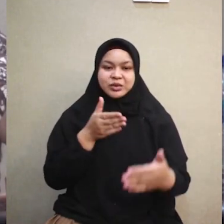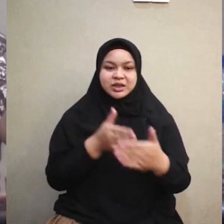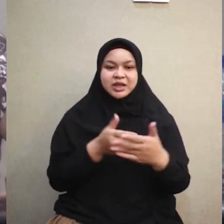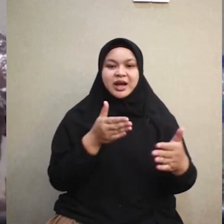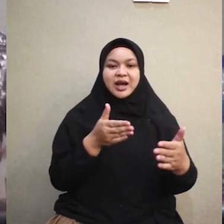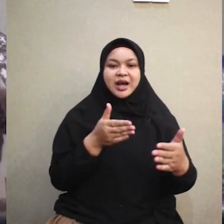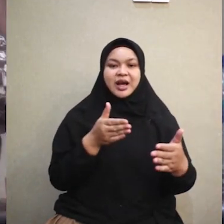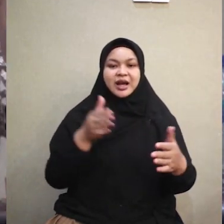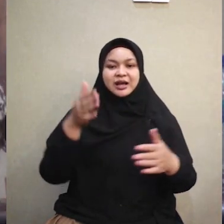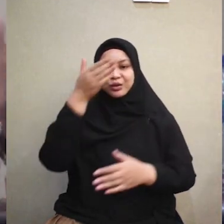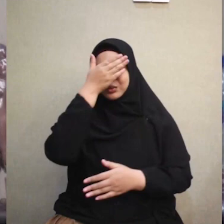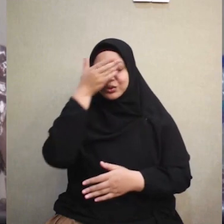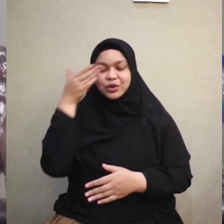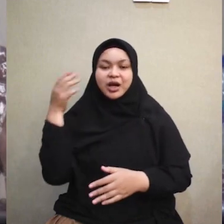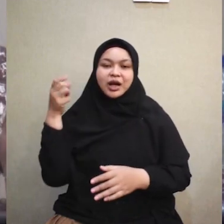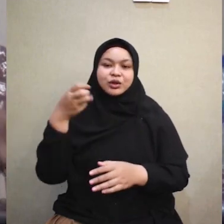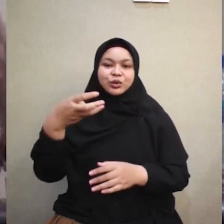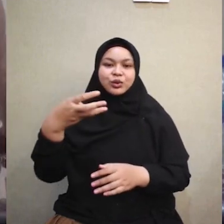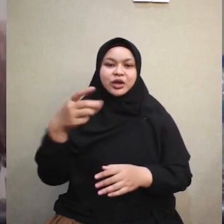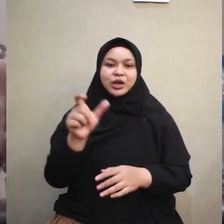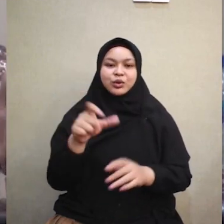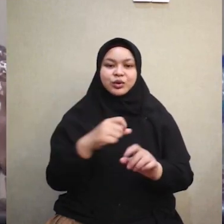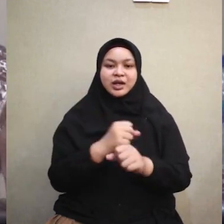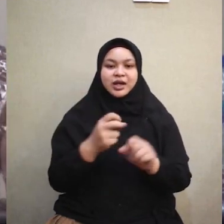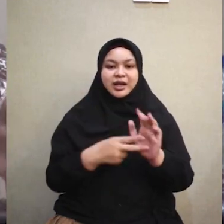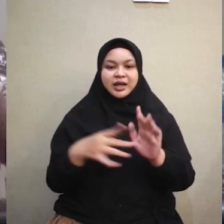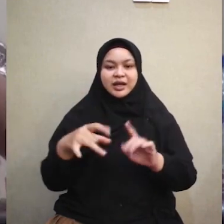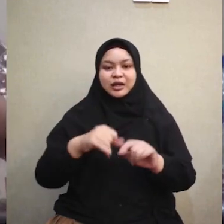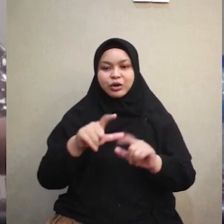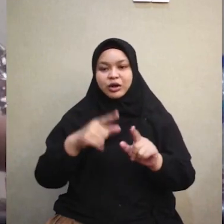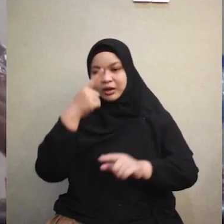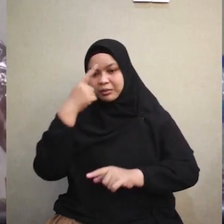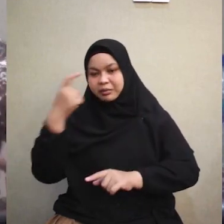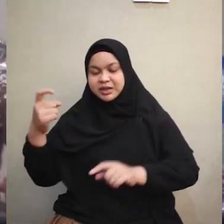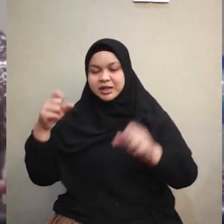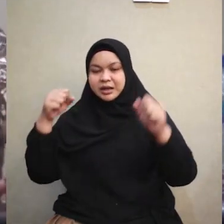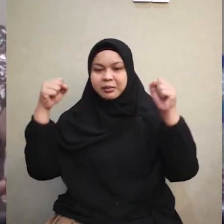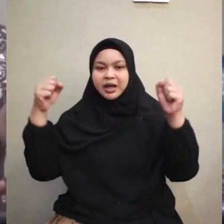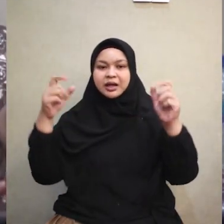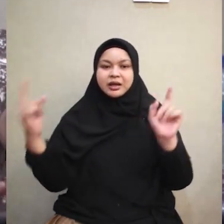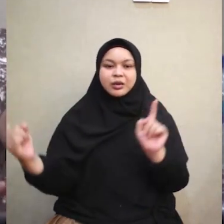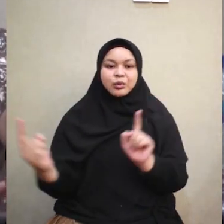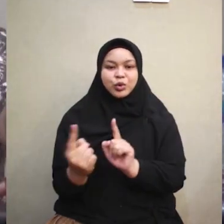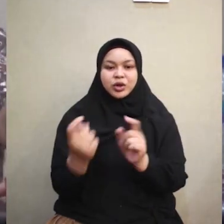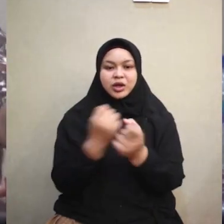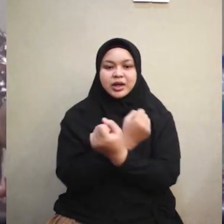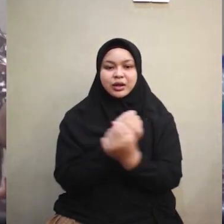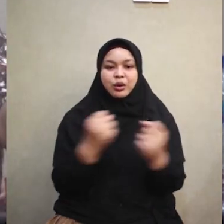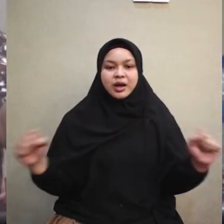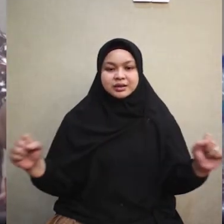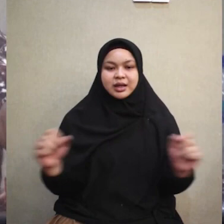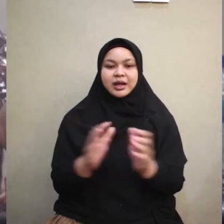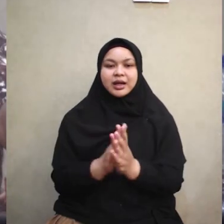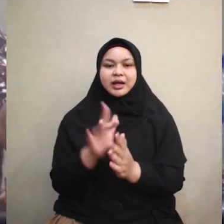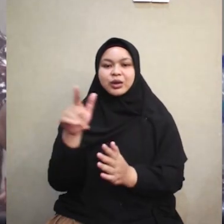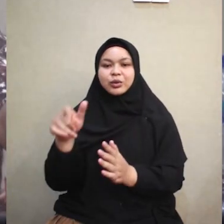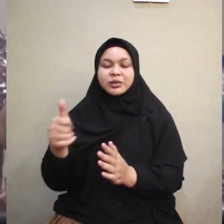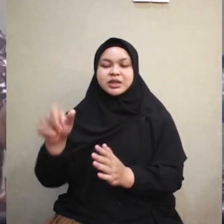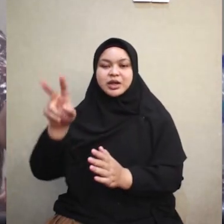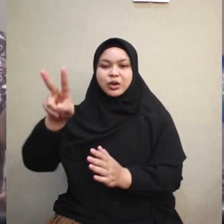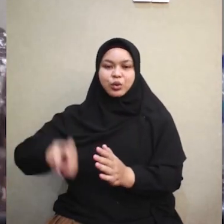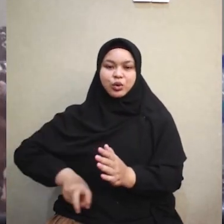itu itu eugenika orang yang percaya kepada medik bertemu dengan kekuasaan dan itu bisa digunakan